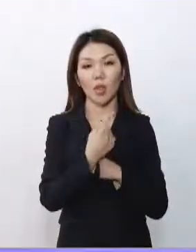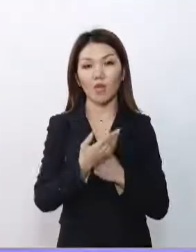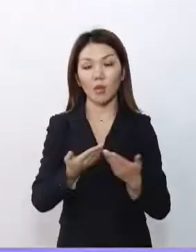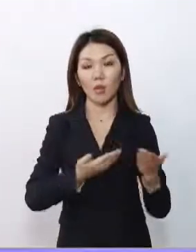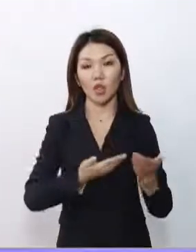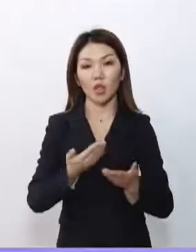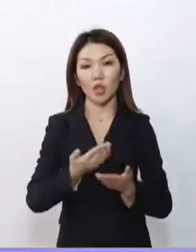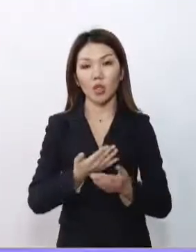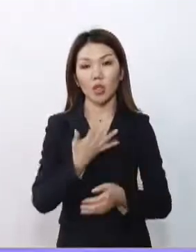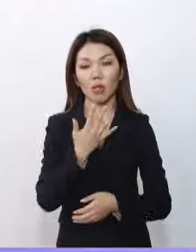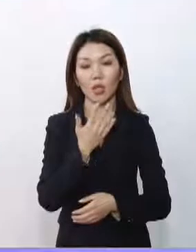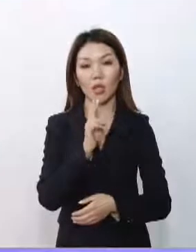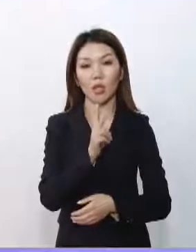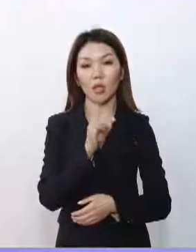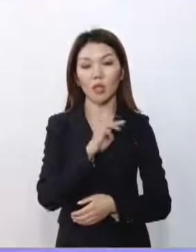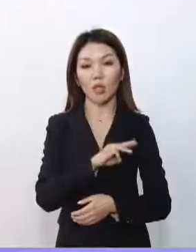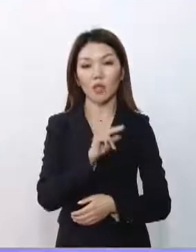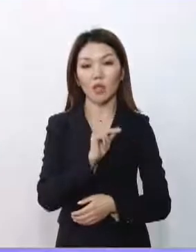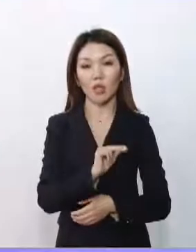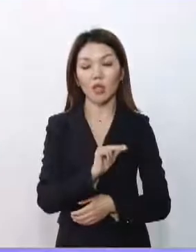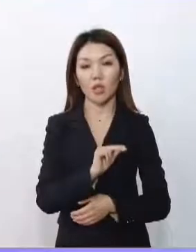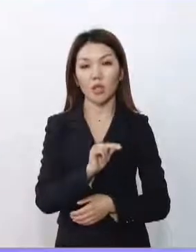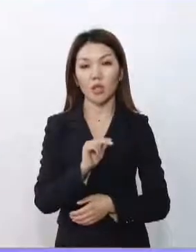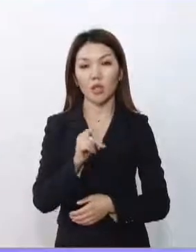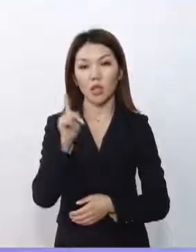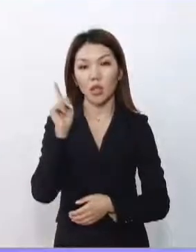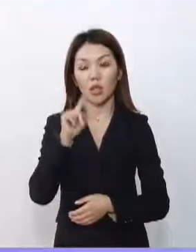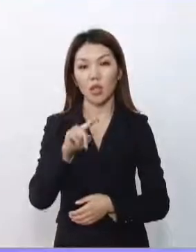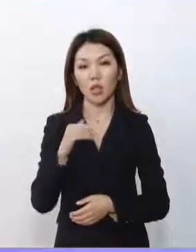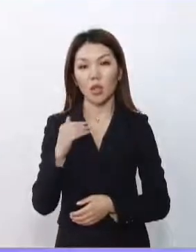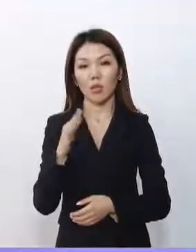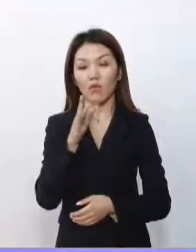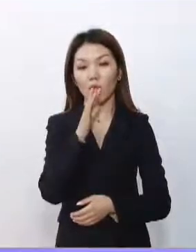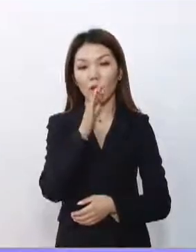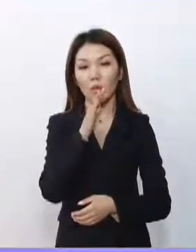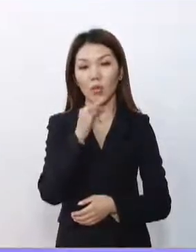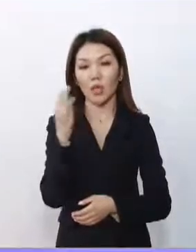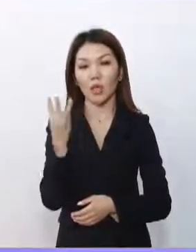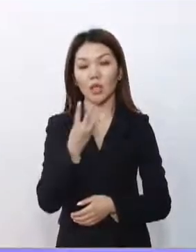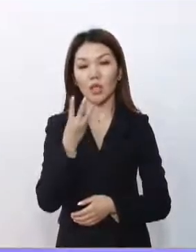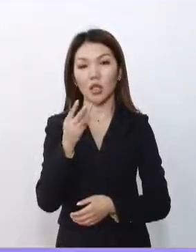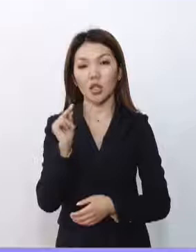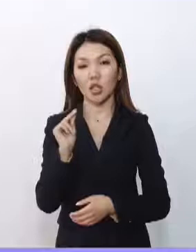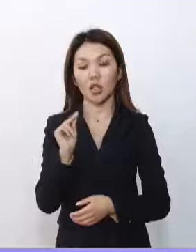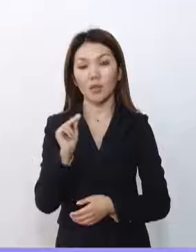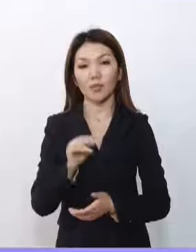5 километров в час и знали его время в пути 3 часа